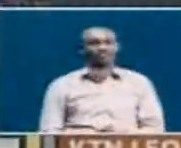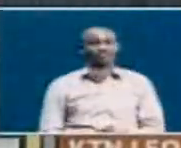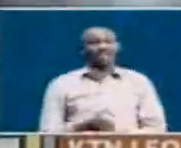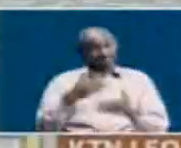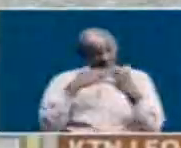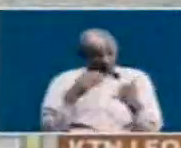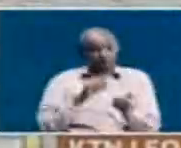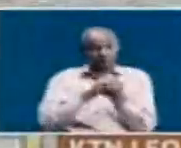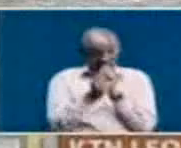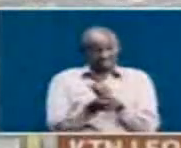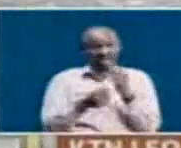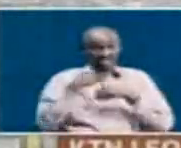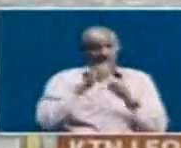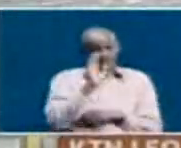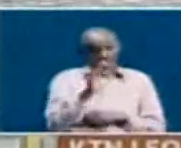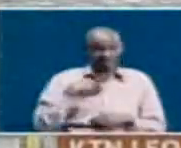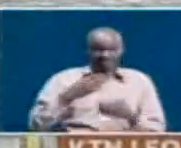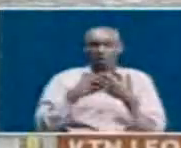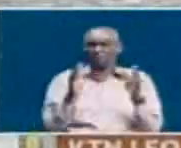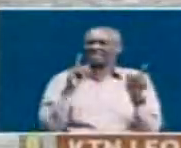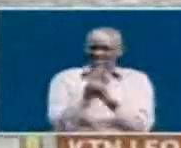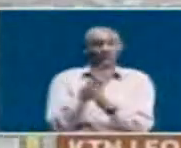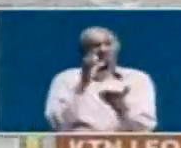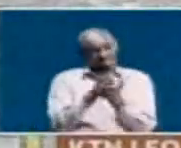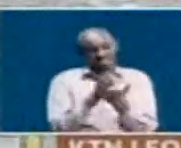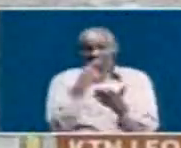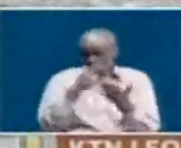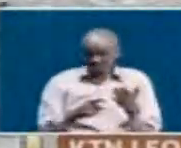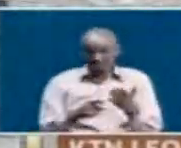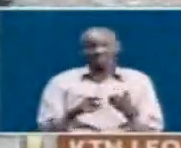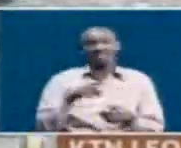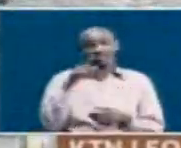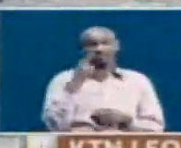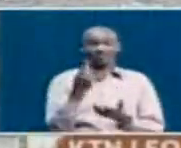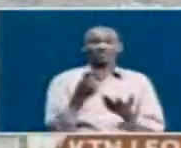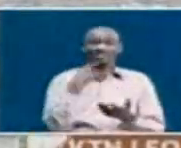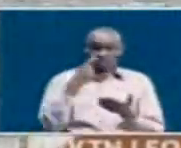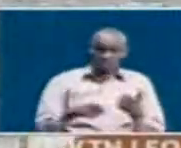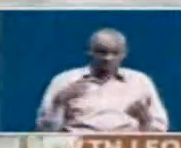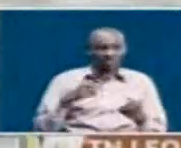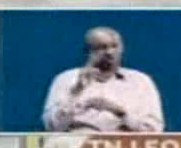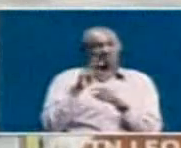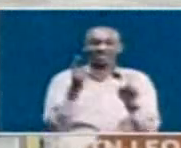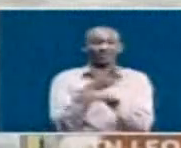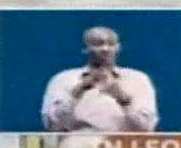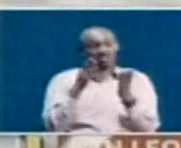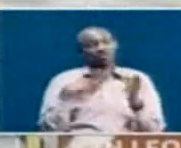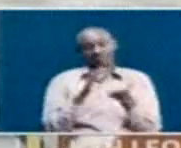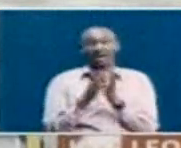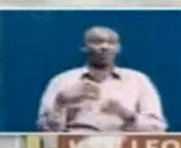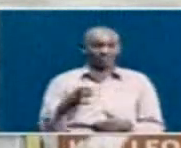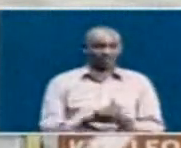Kabla ya kubadilisha mienendo yao na kufungua ukurasa mpya kwa kutumia mbinu mbadala ya kujipatia riziki. Ile leji